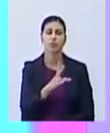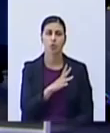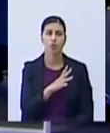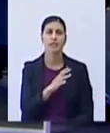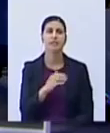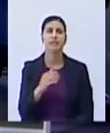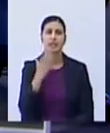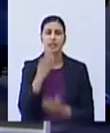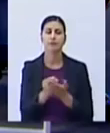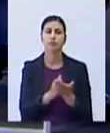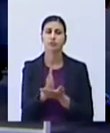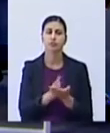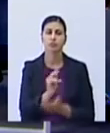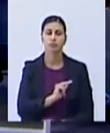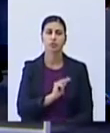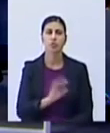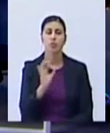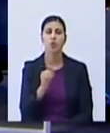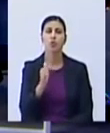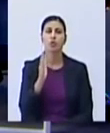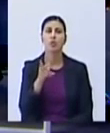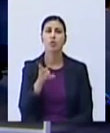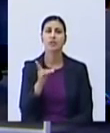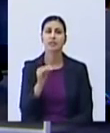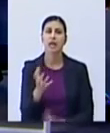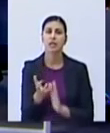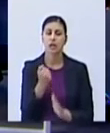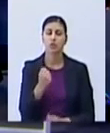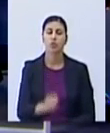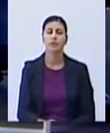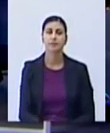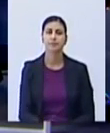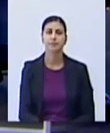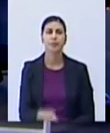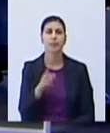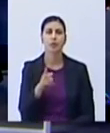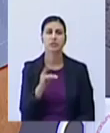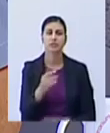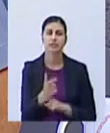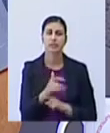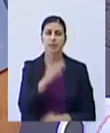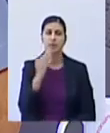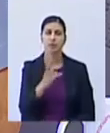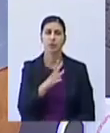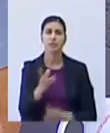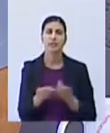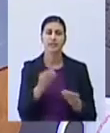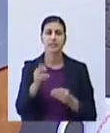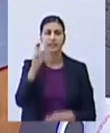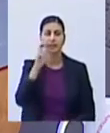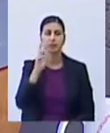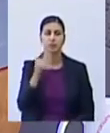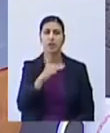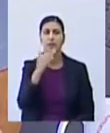დანამატები ქონდეთ დამსახურების და სტაჟის მიხედვით როგორ აპირებთ რომ 2000 ლარი აიღონ Ara, oriata se varit mirt mazalian beuri kondes gada sahtel sahim tipos da